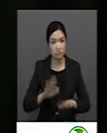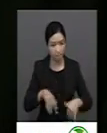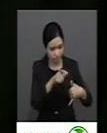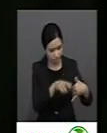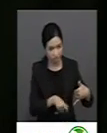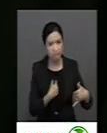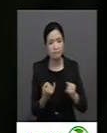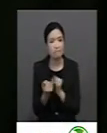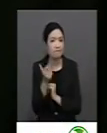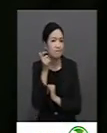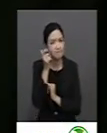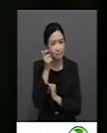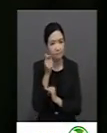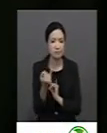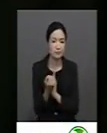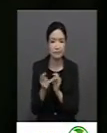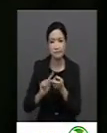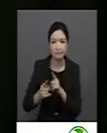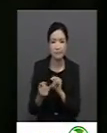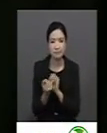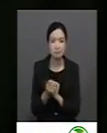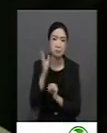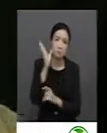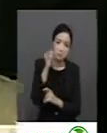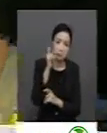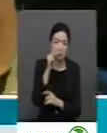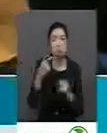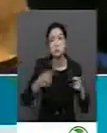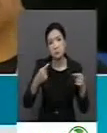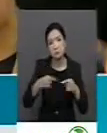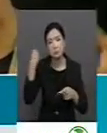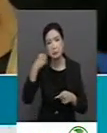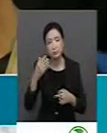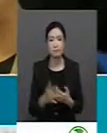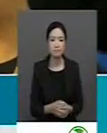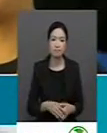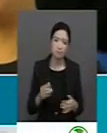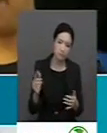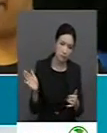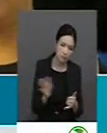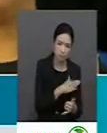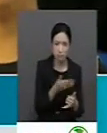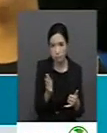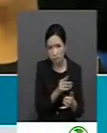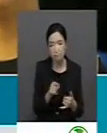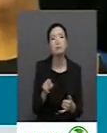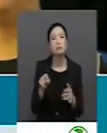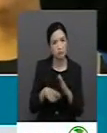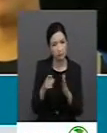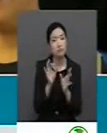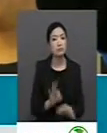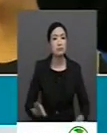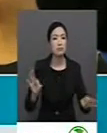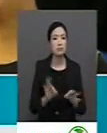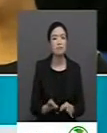กรรมในการติดโทรศัพท์มีพฤติกรรมในการติดเพื่อนพ่อแม่ทะเลาะเบาะแว้งการมีการทำร้ายทุบตีเด็กเนี่ยเป็นปัจจัยที่ทำให้